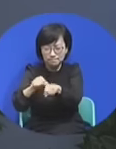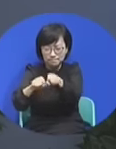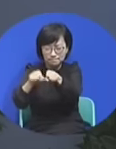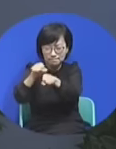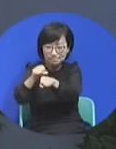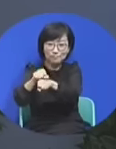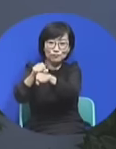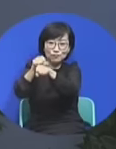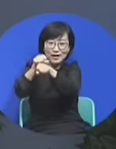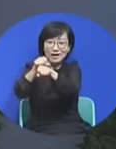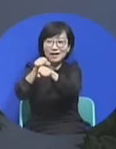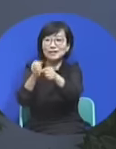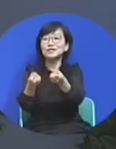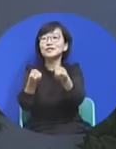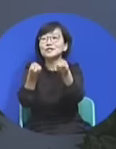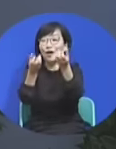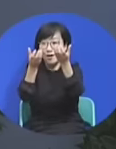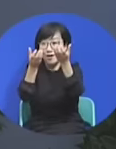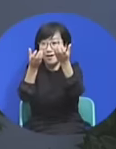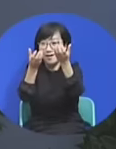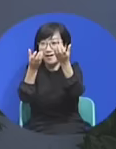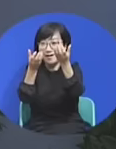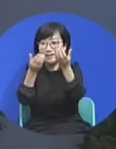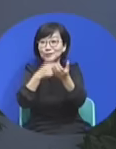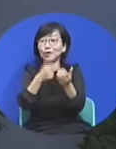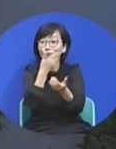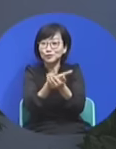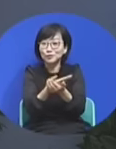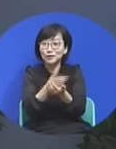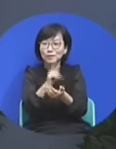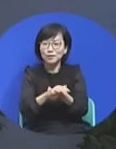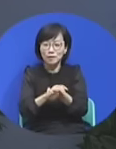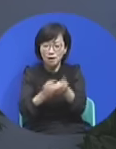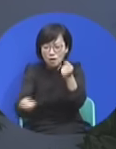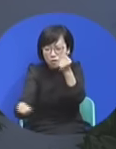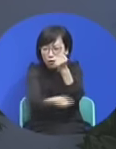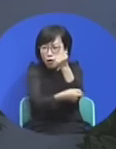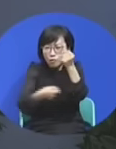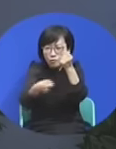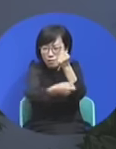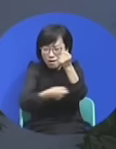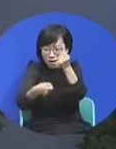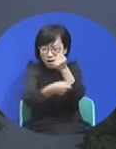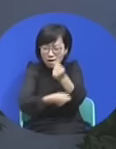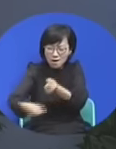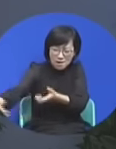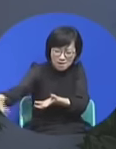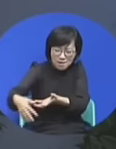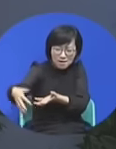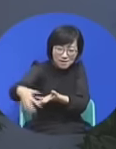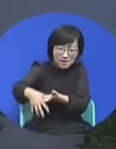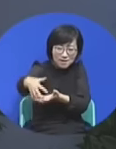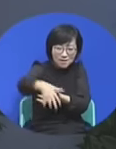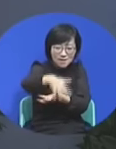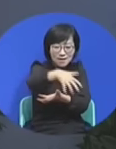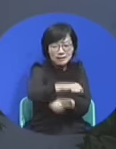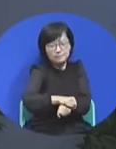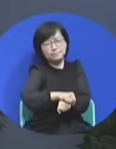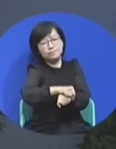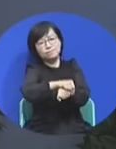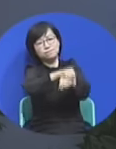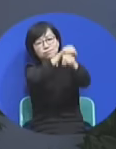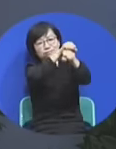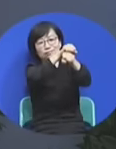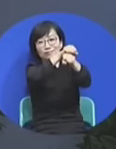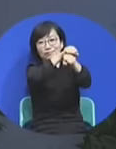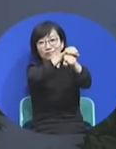the ingathering. 예, 거두어서 저장을 했다 이 말입니다. In other words, they gathered their crops and they placed